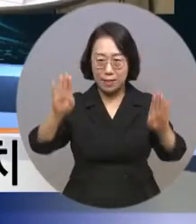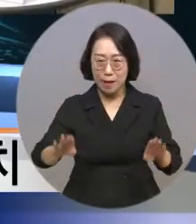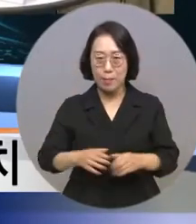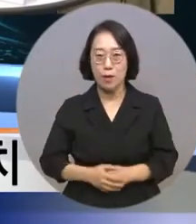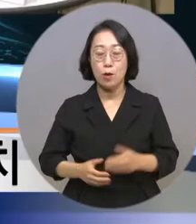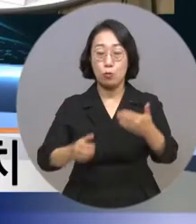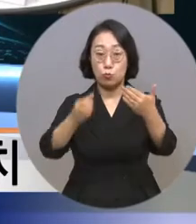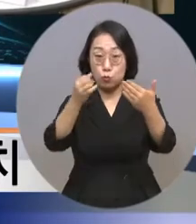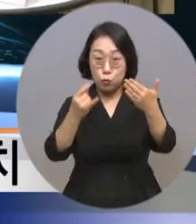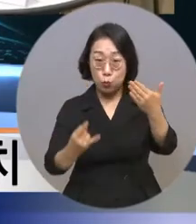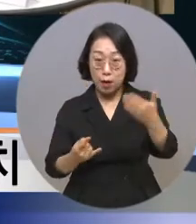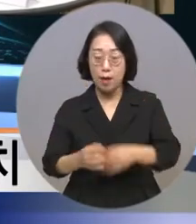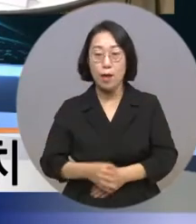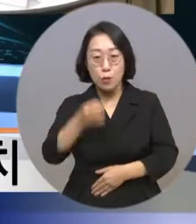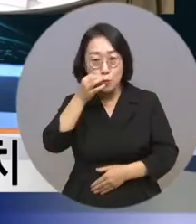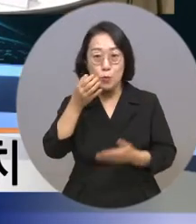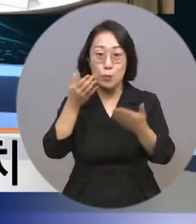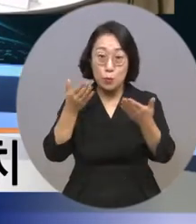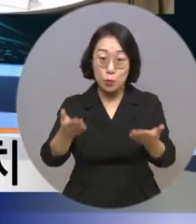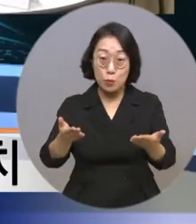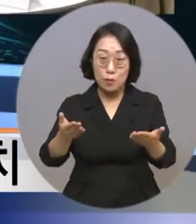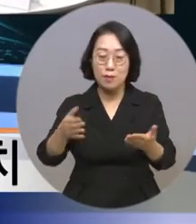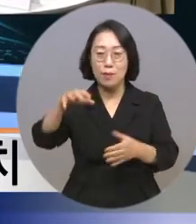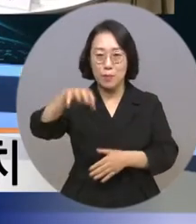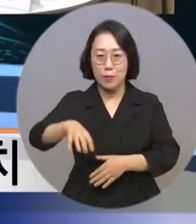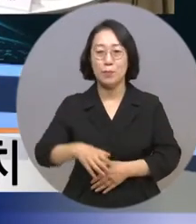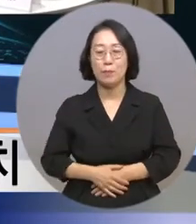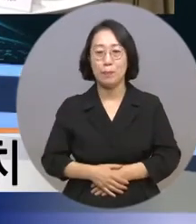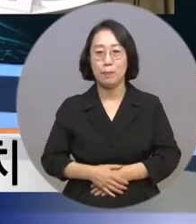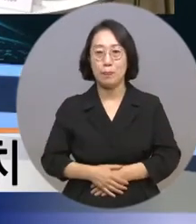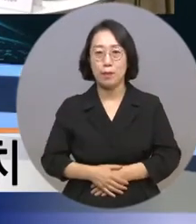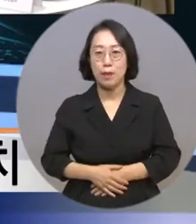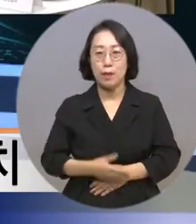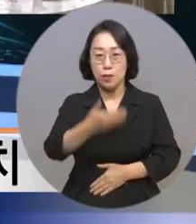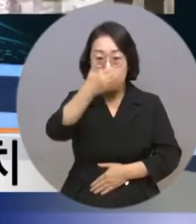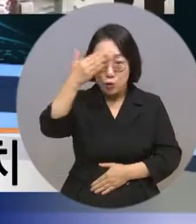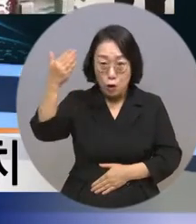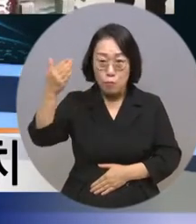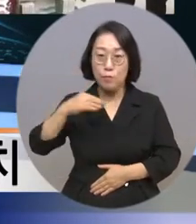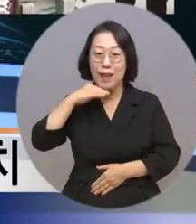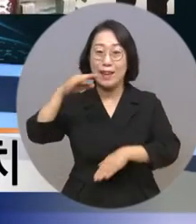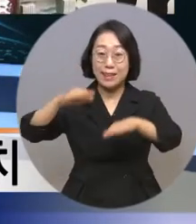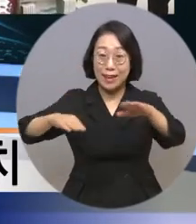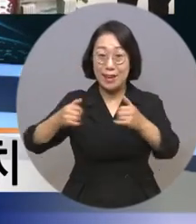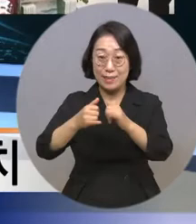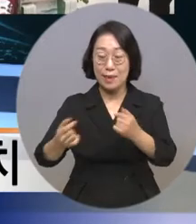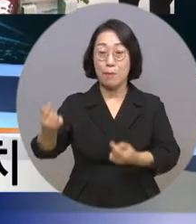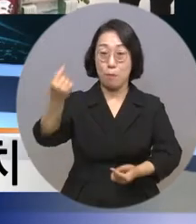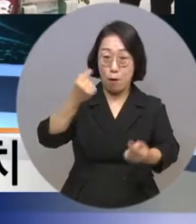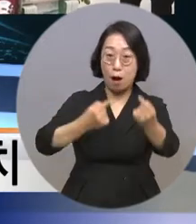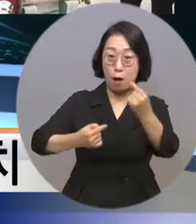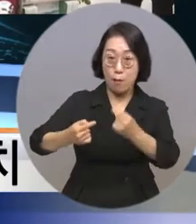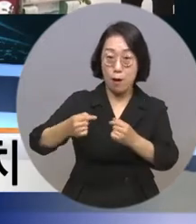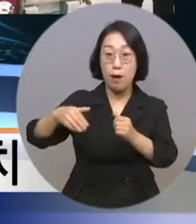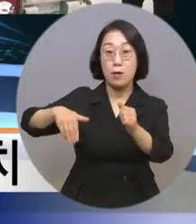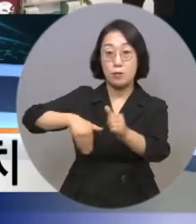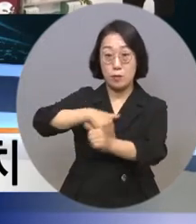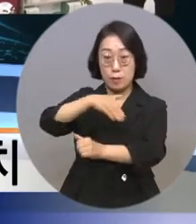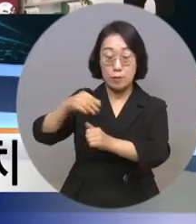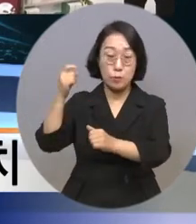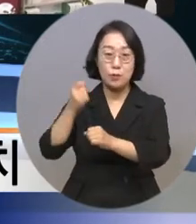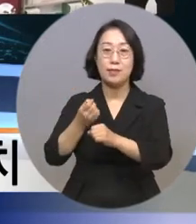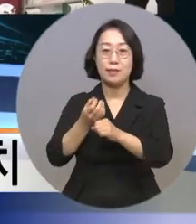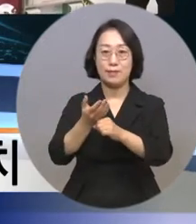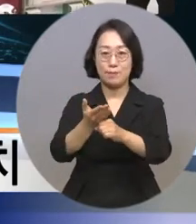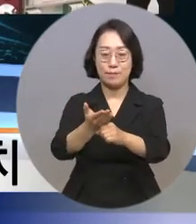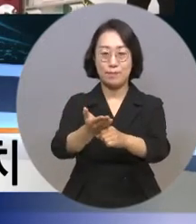제9회 업함쇼가 열렸습니다. 청년부터 중장년층까지 다양한 이들이 방문했다고 하는데요. 자세한